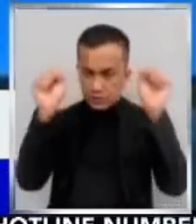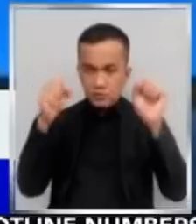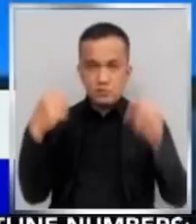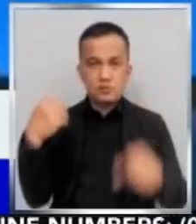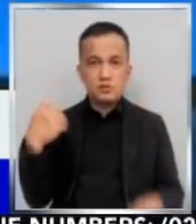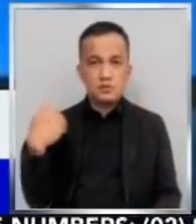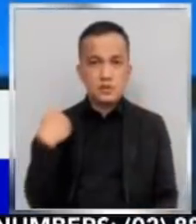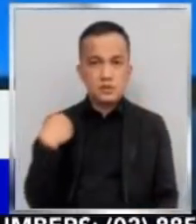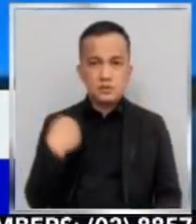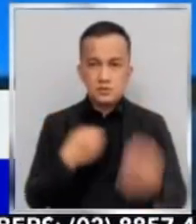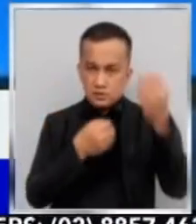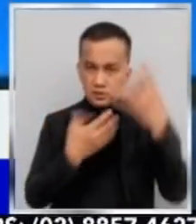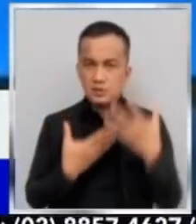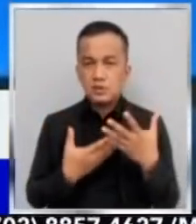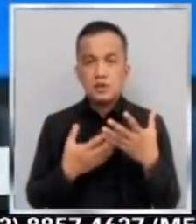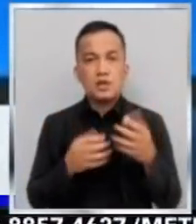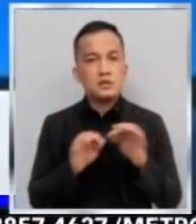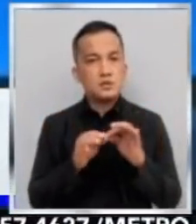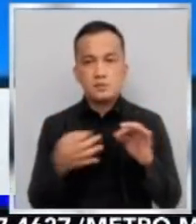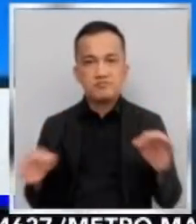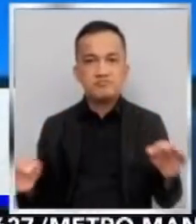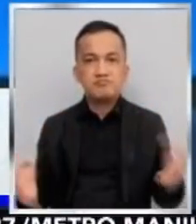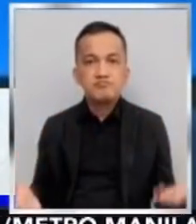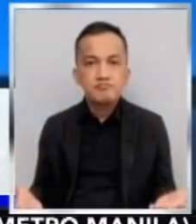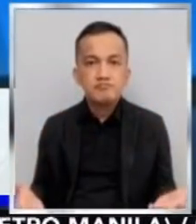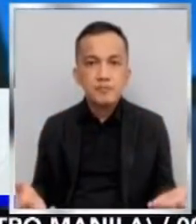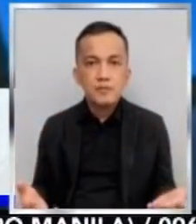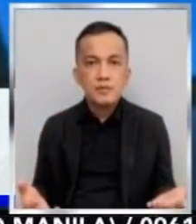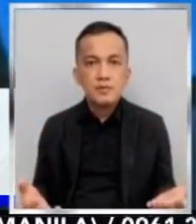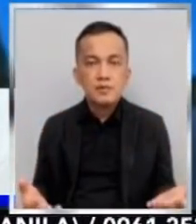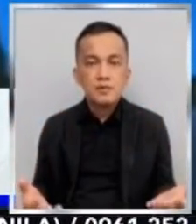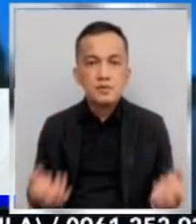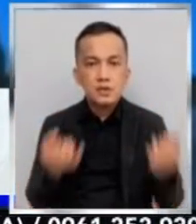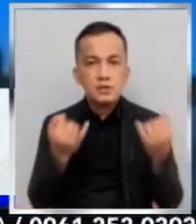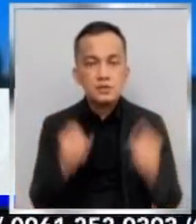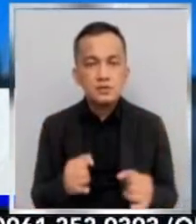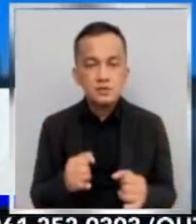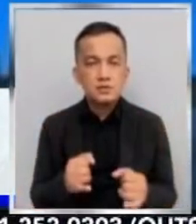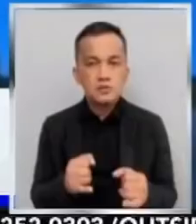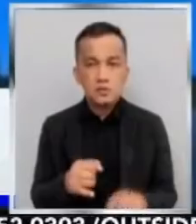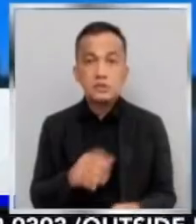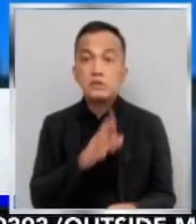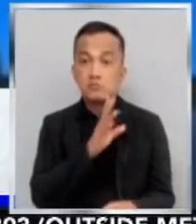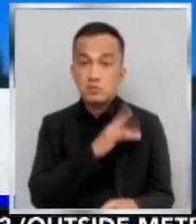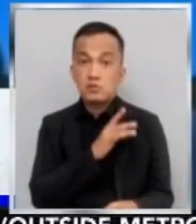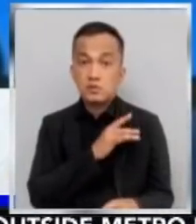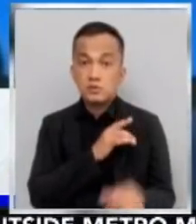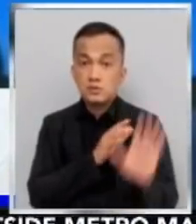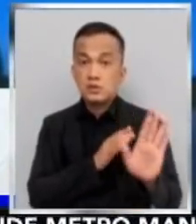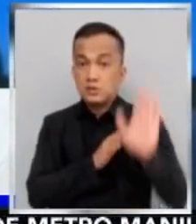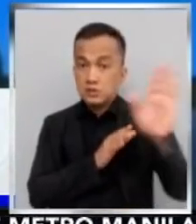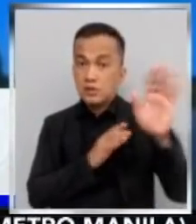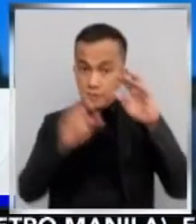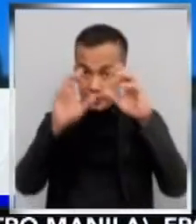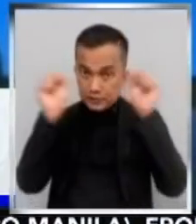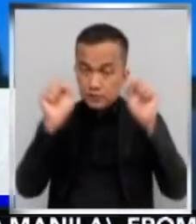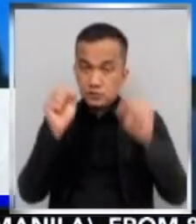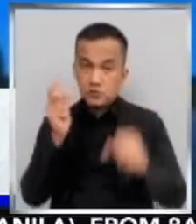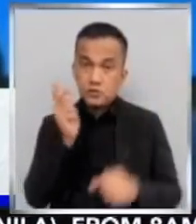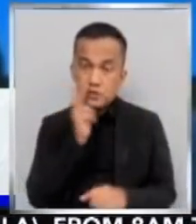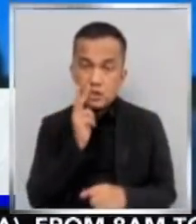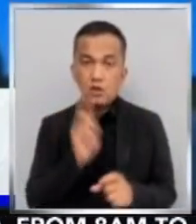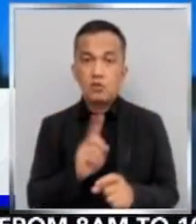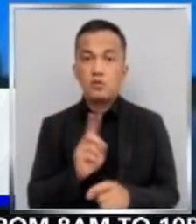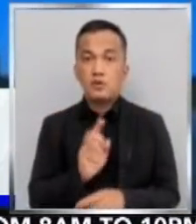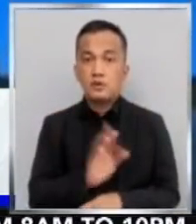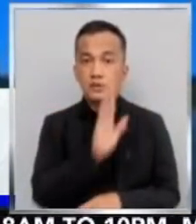any statement on the issue. Intayin na lang po natin si Pangulong Duterte kung ano ang kanyang